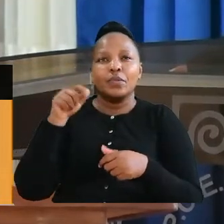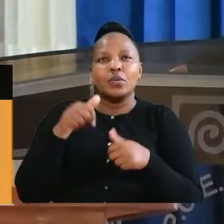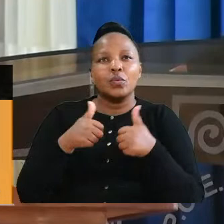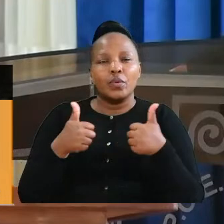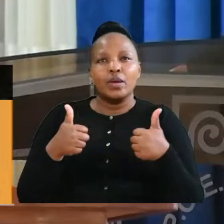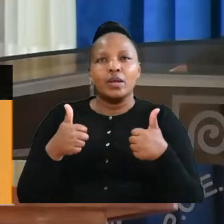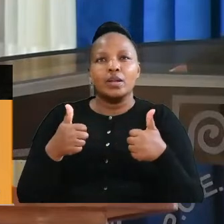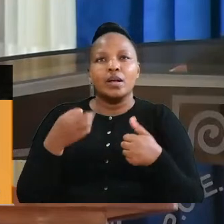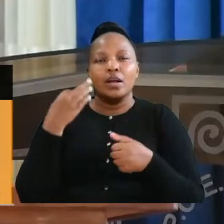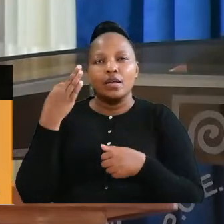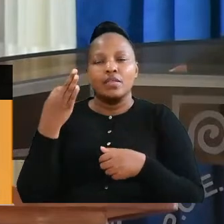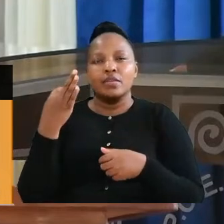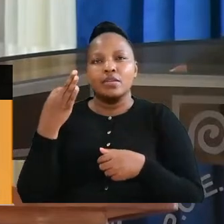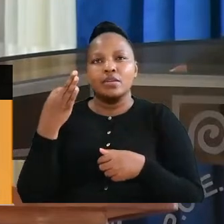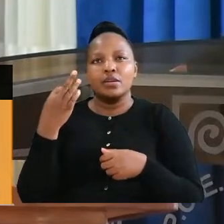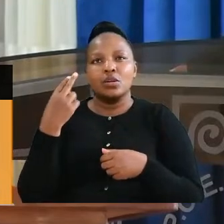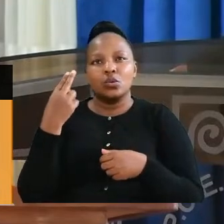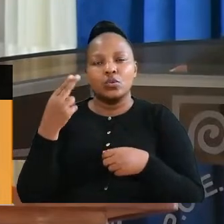alama